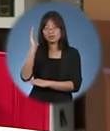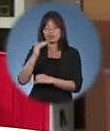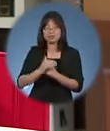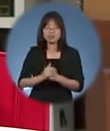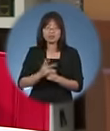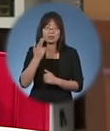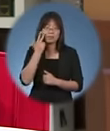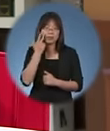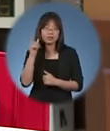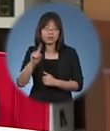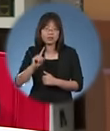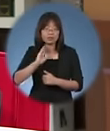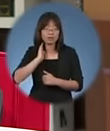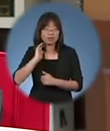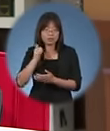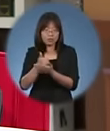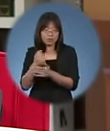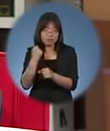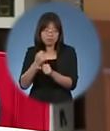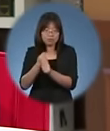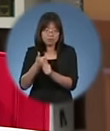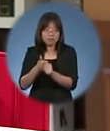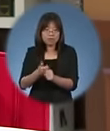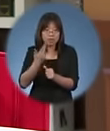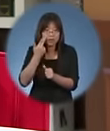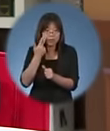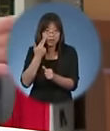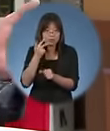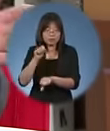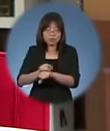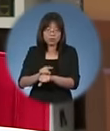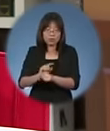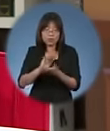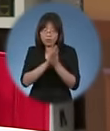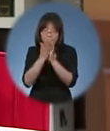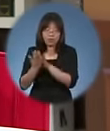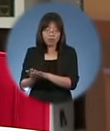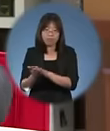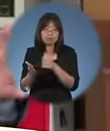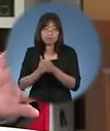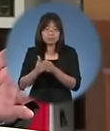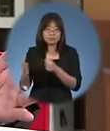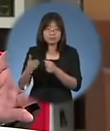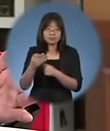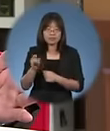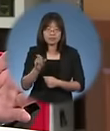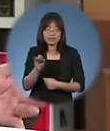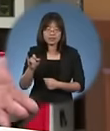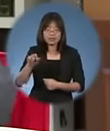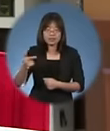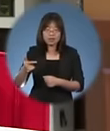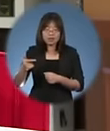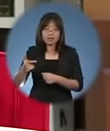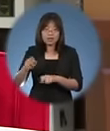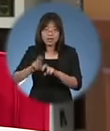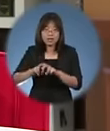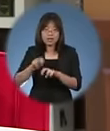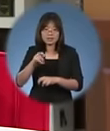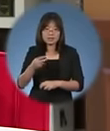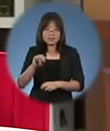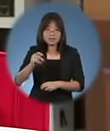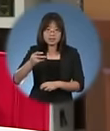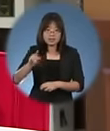미국이 어떤 대통령을 맡느냐에 따라서 미국의 성격이 확확 달라지잖아요. 네, 네. 레이건 있을 때 하고 클린턴 있을 때